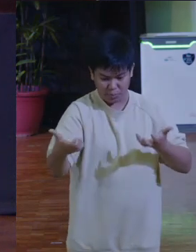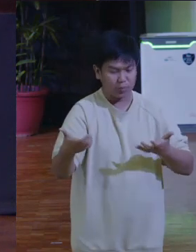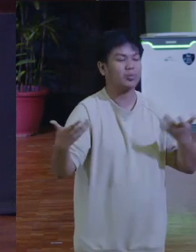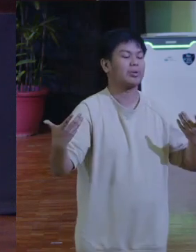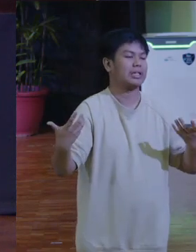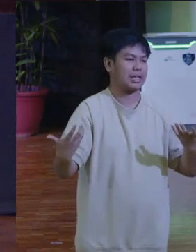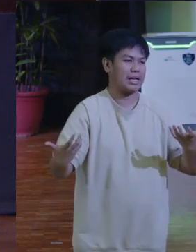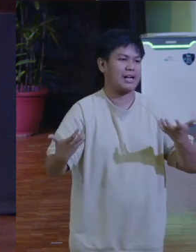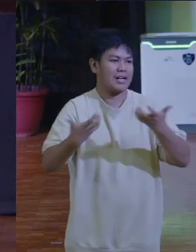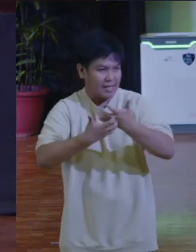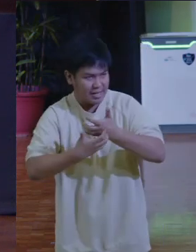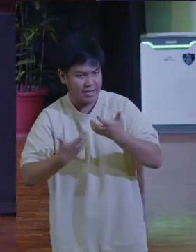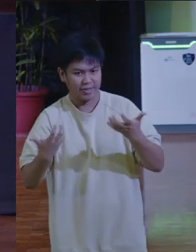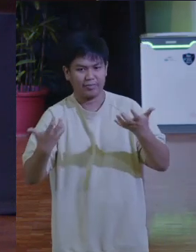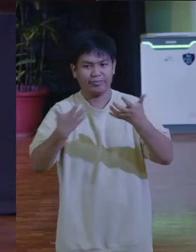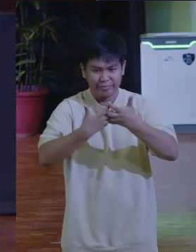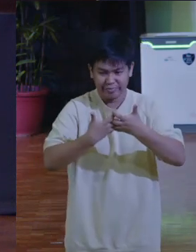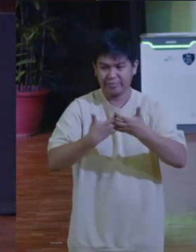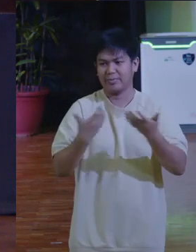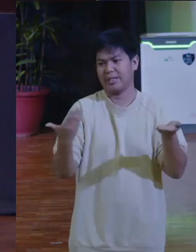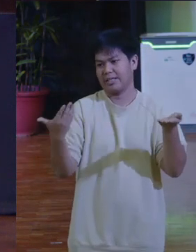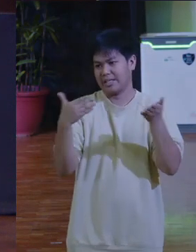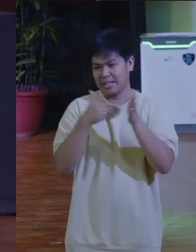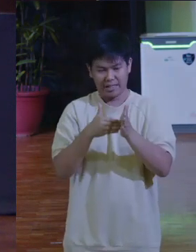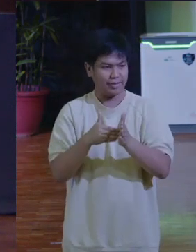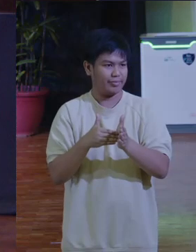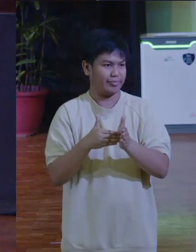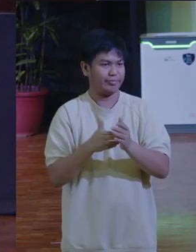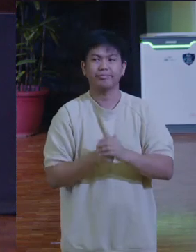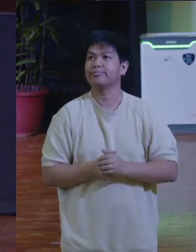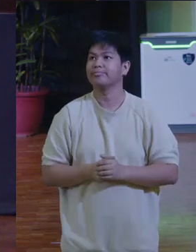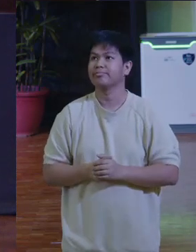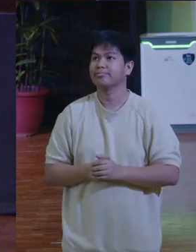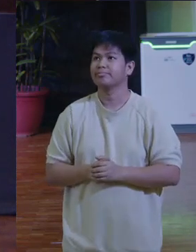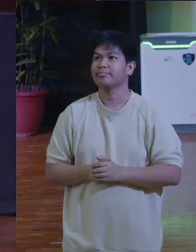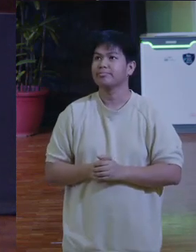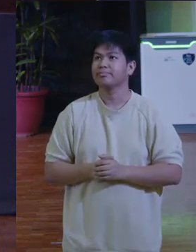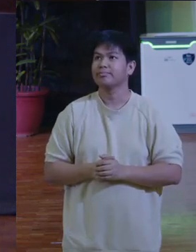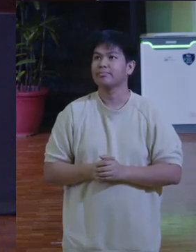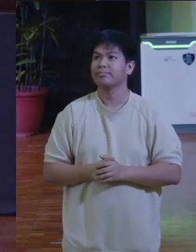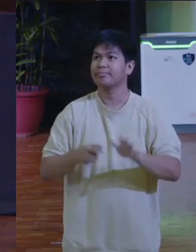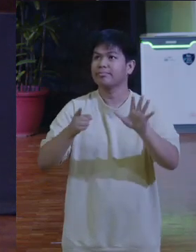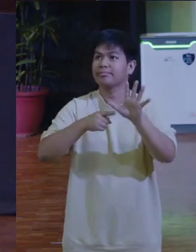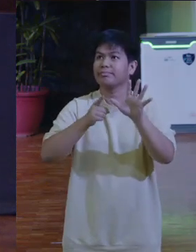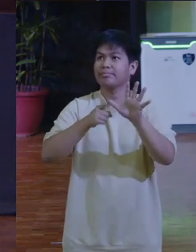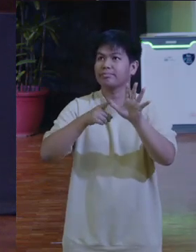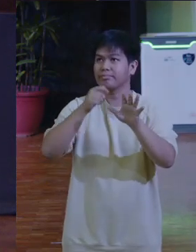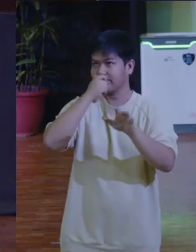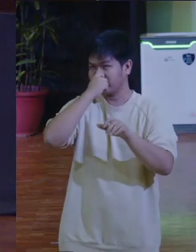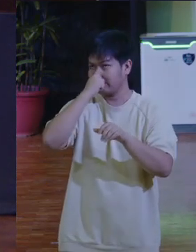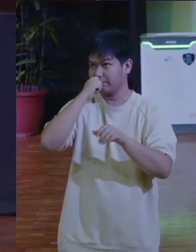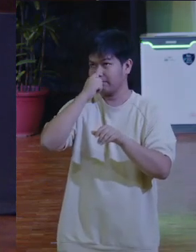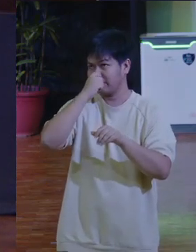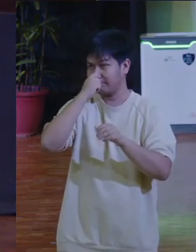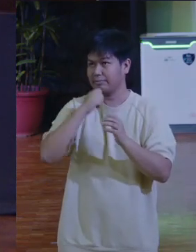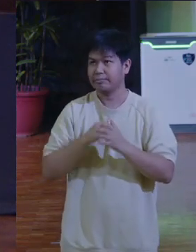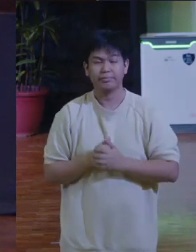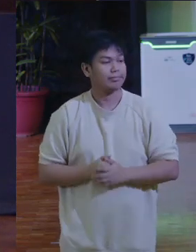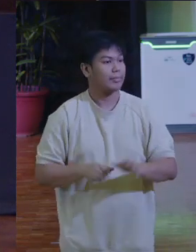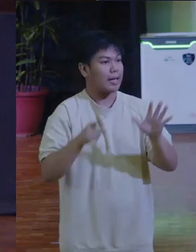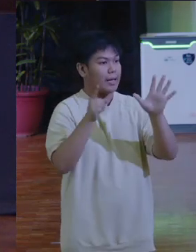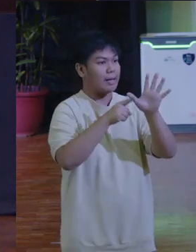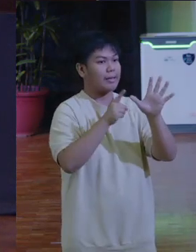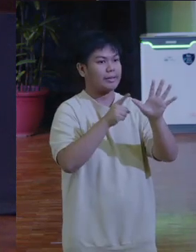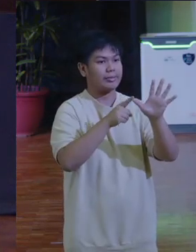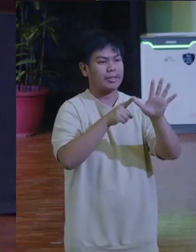poor is to announce the coming judgment. Teka muna, Pastor, parang nakakagulat. Magandang balita